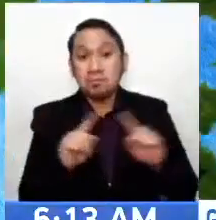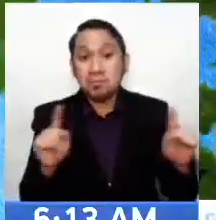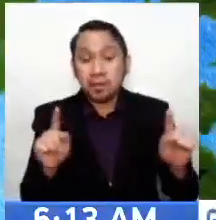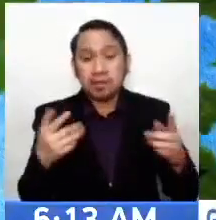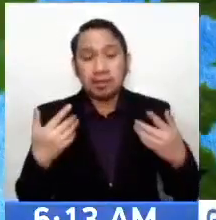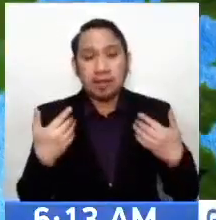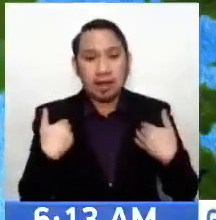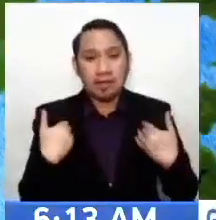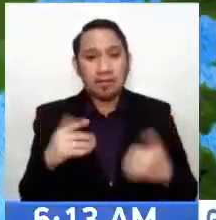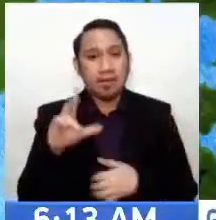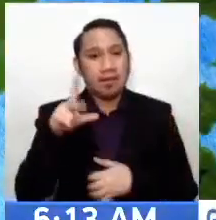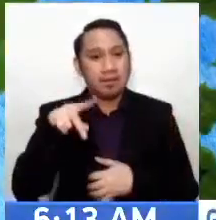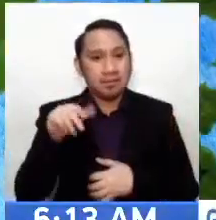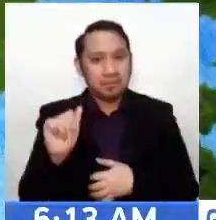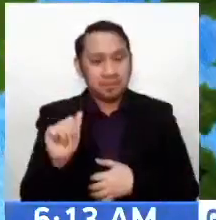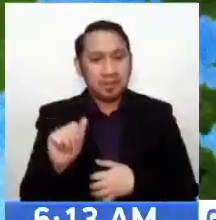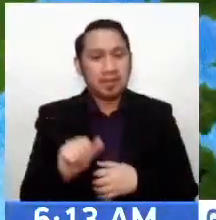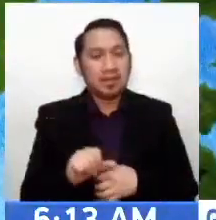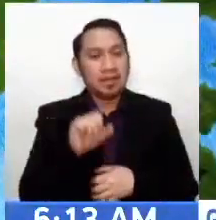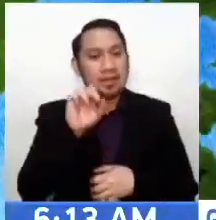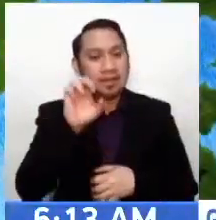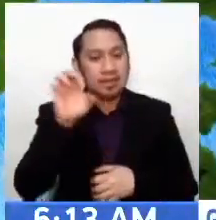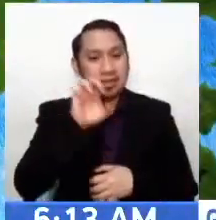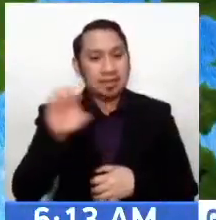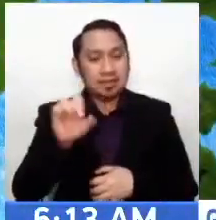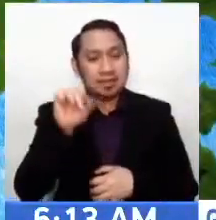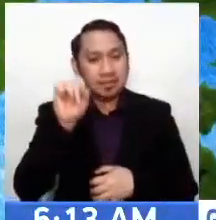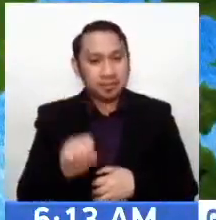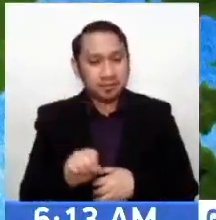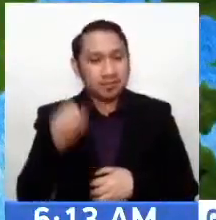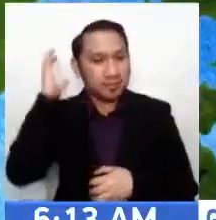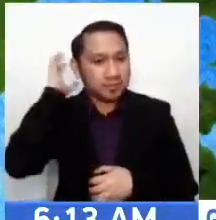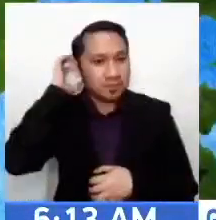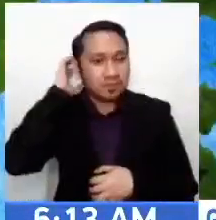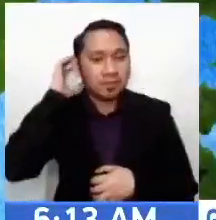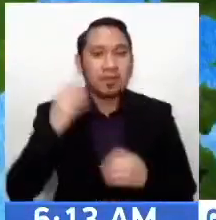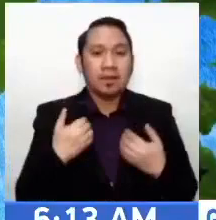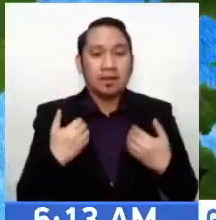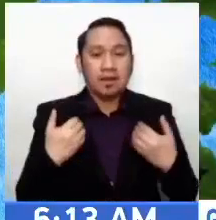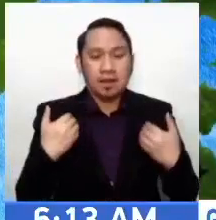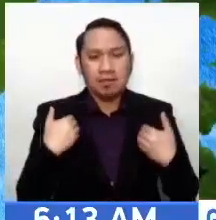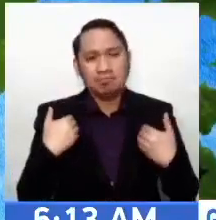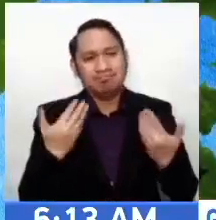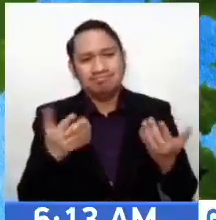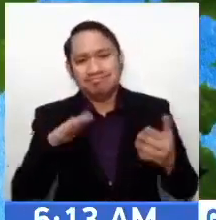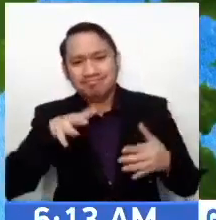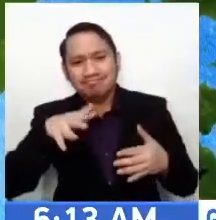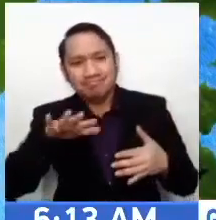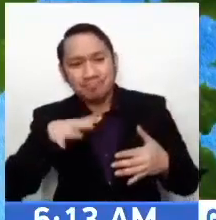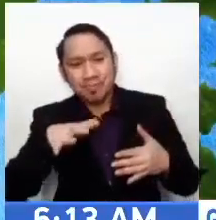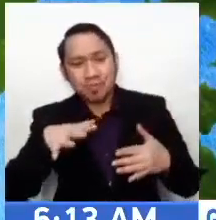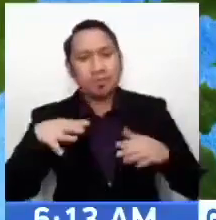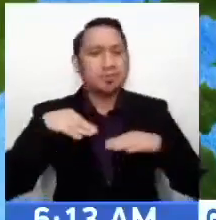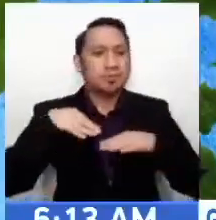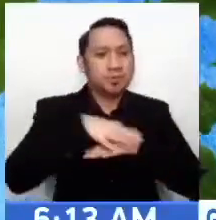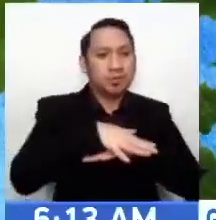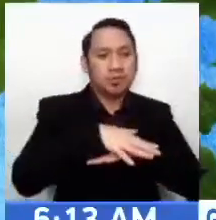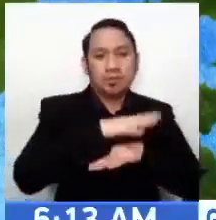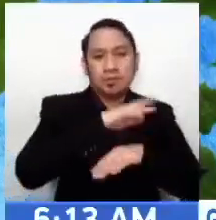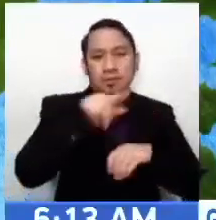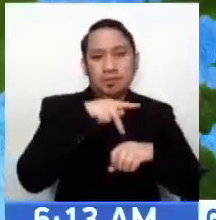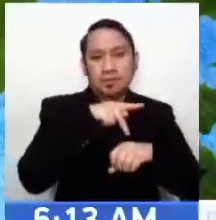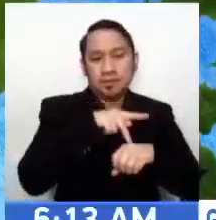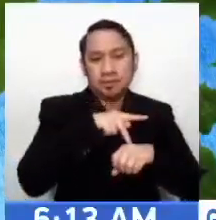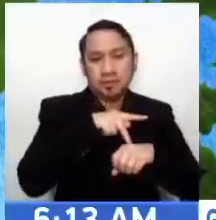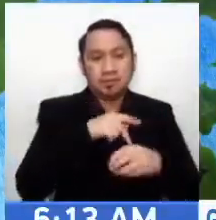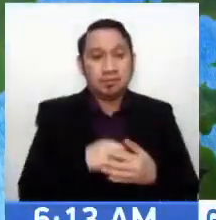sa east-southeast ng Mindanao. Mababa pa naman ang tsansa ng nabanggit na LPA na pumasok sa PAR. Sa kabila niyan,